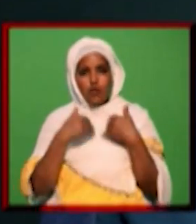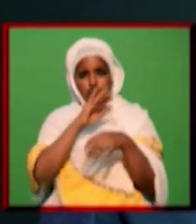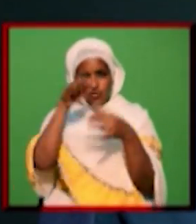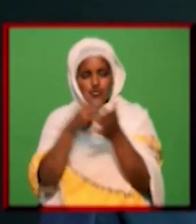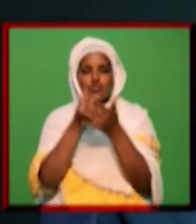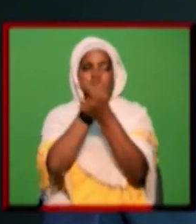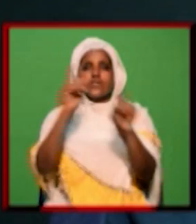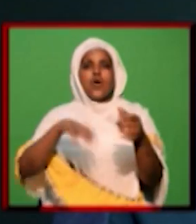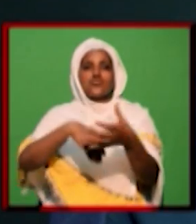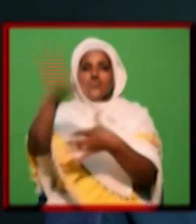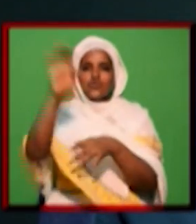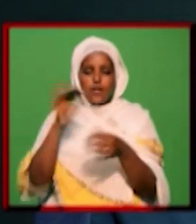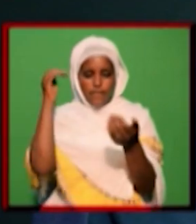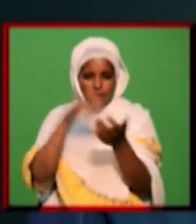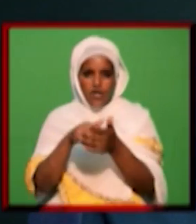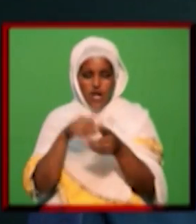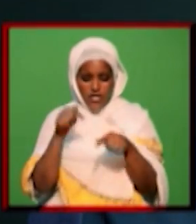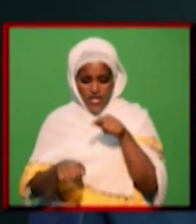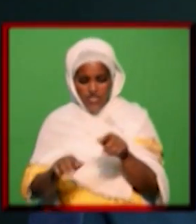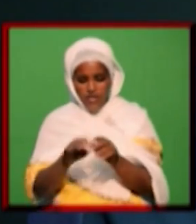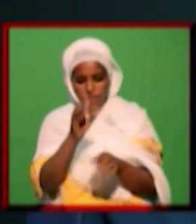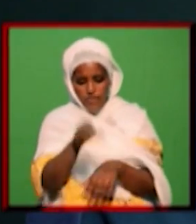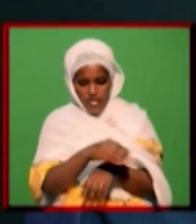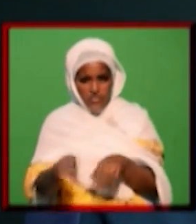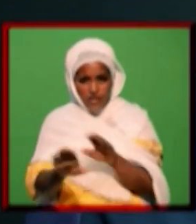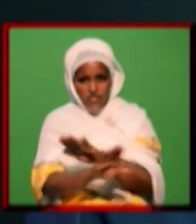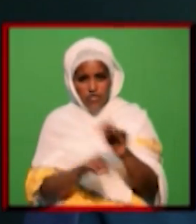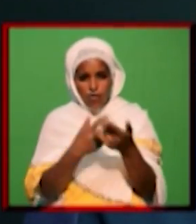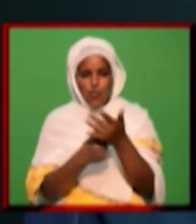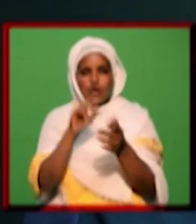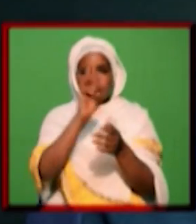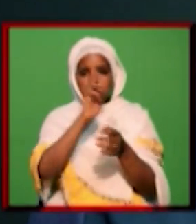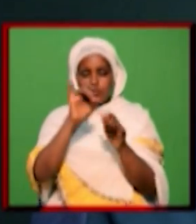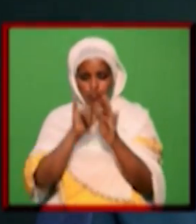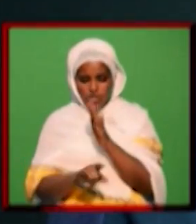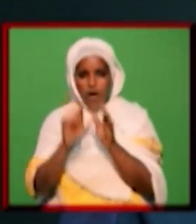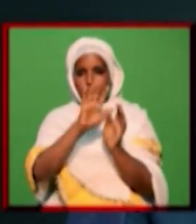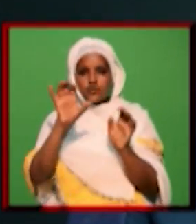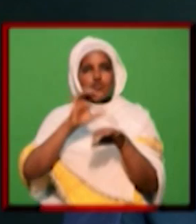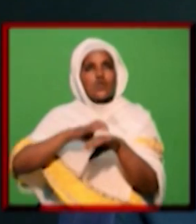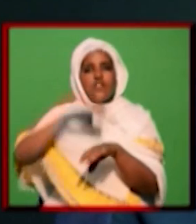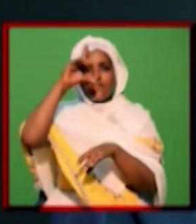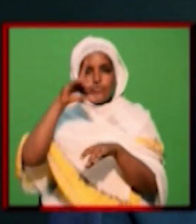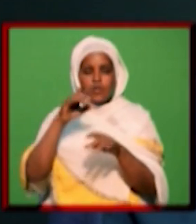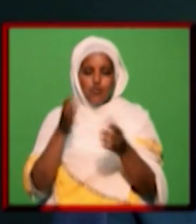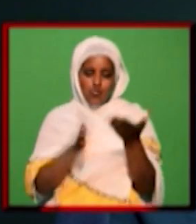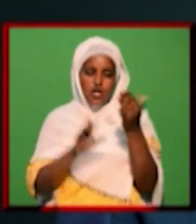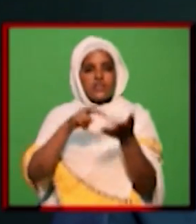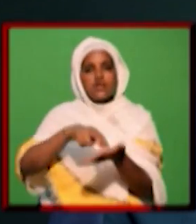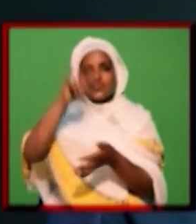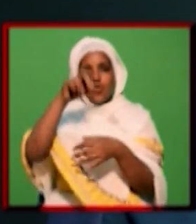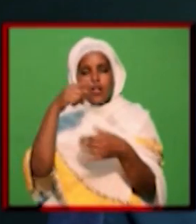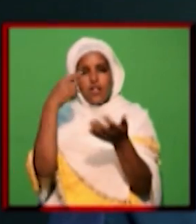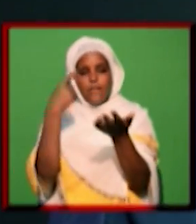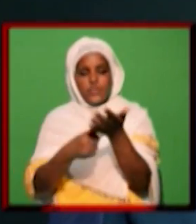ሁሉ ነጻ አውጥቷቸዋል። እንደገና ከእግረ መስቀል ደግሞ ከ600 ዝቅ ከ500 ከፍ የሚሉ ሙታን ተነስተዋል